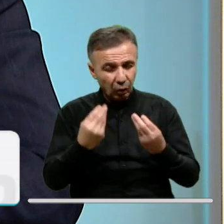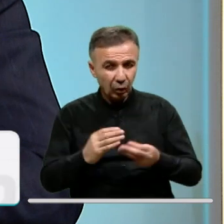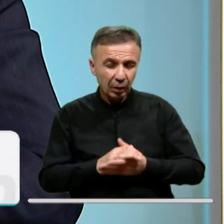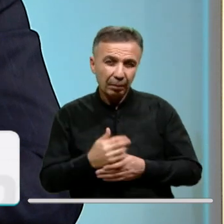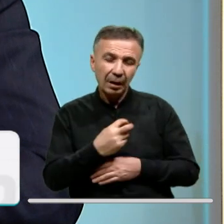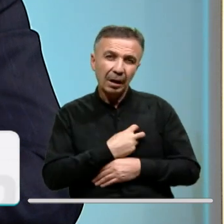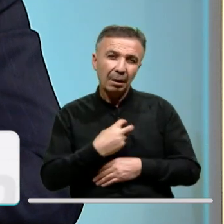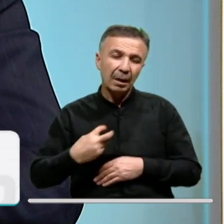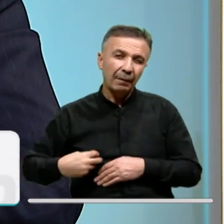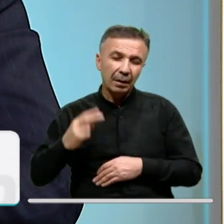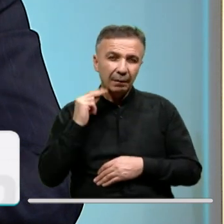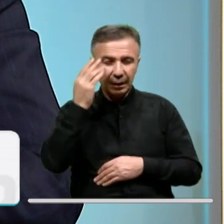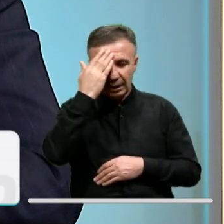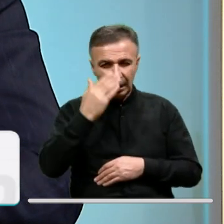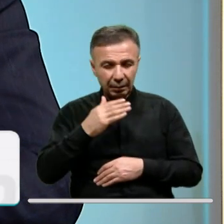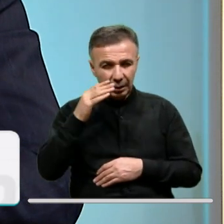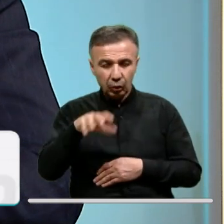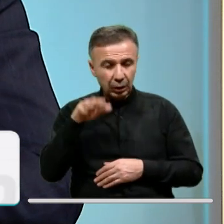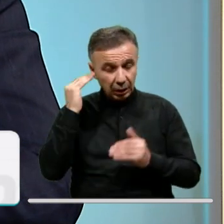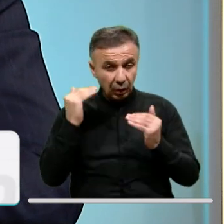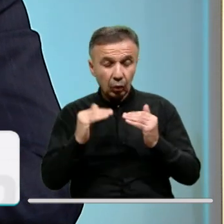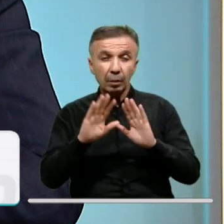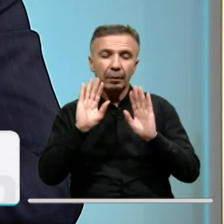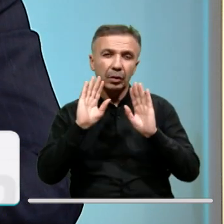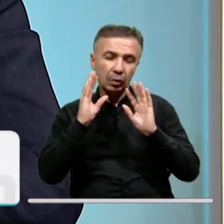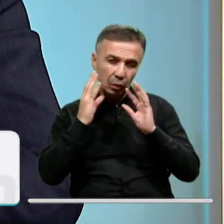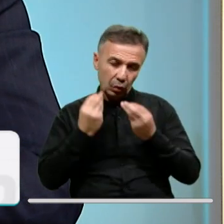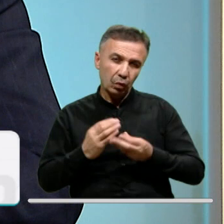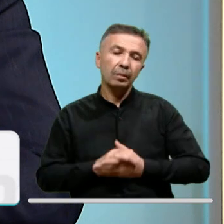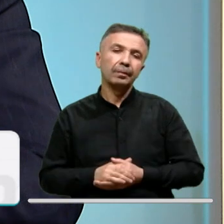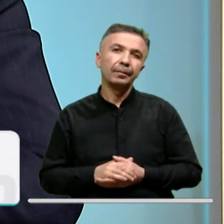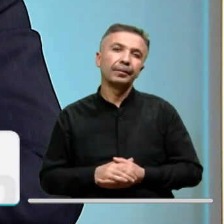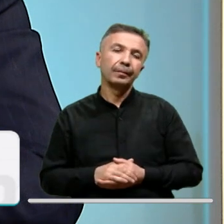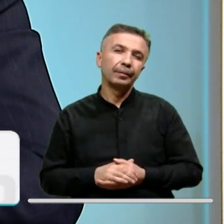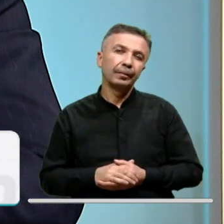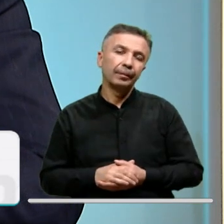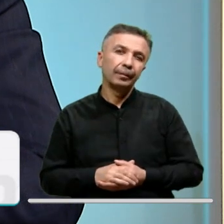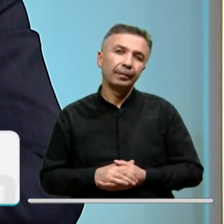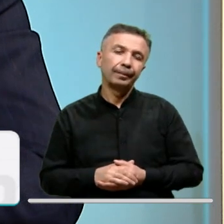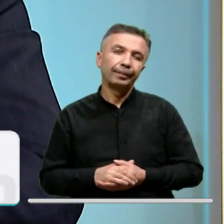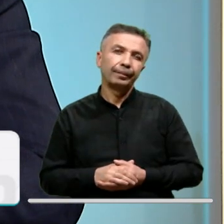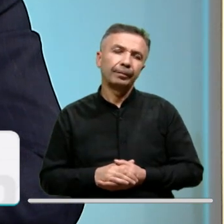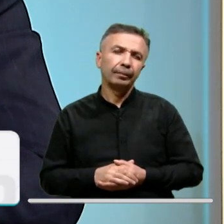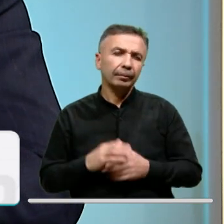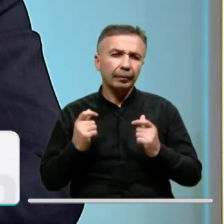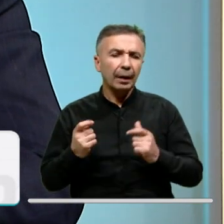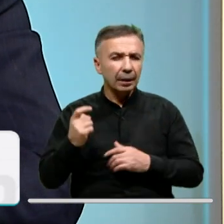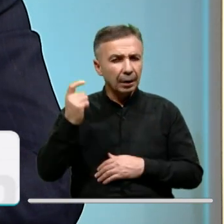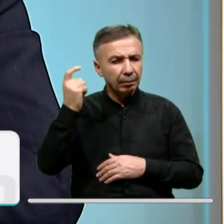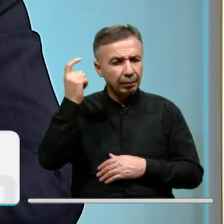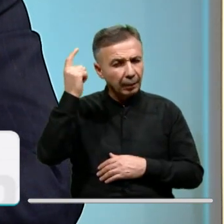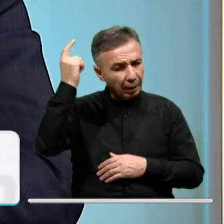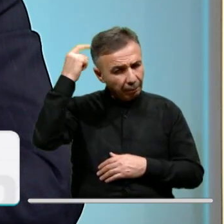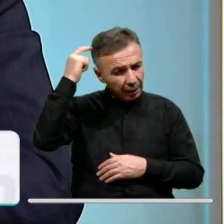Peygamberimizin sünnetine de uygun davranmamış olur Tam tersine Eyvallah nerede baş başımızın